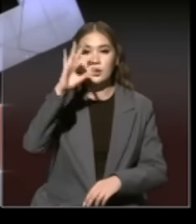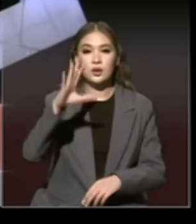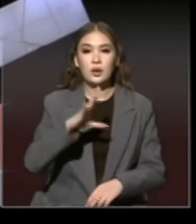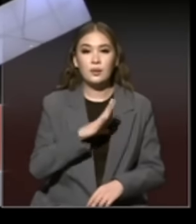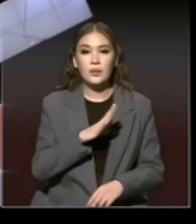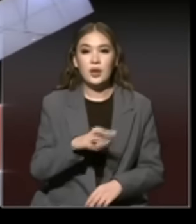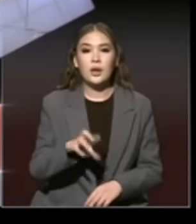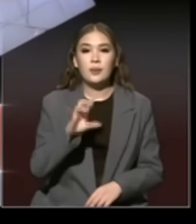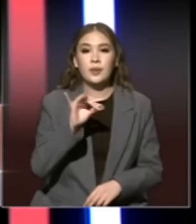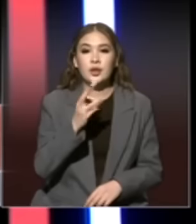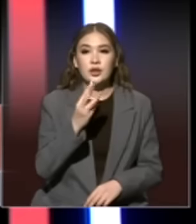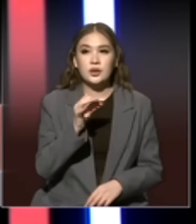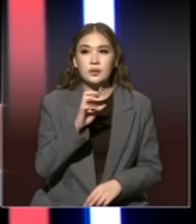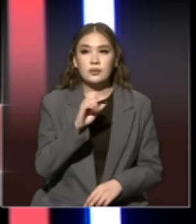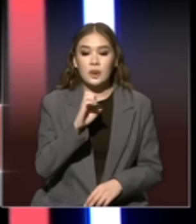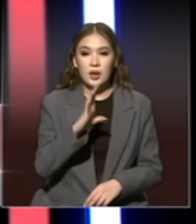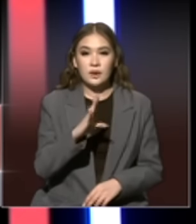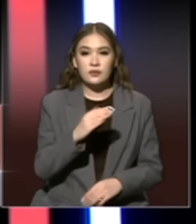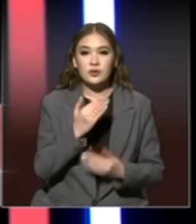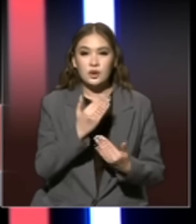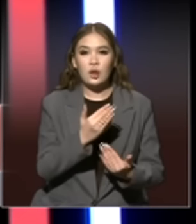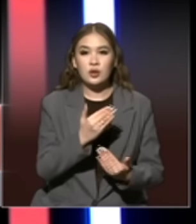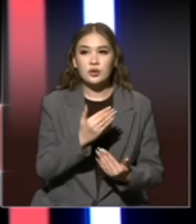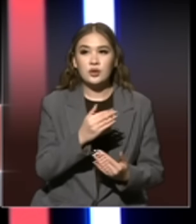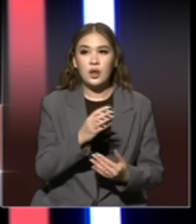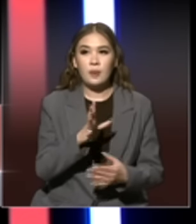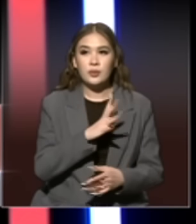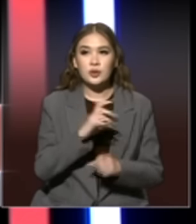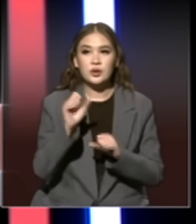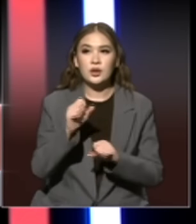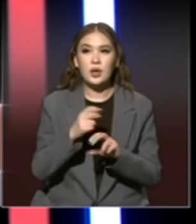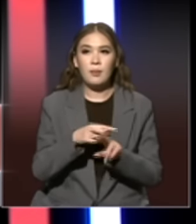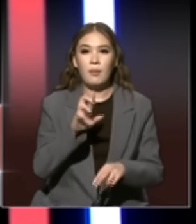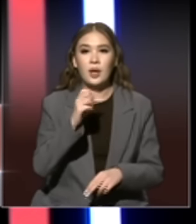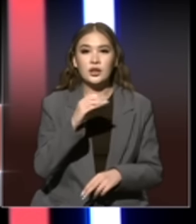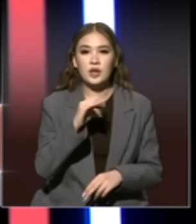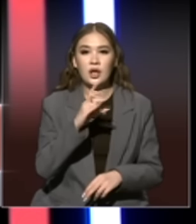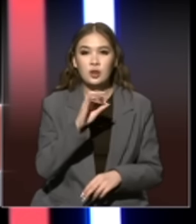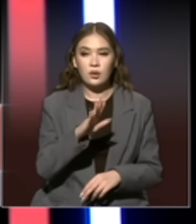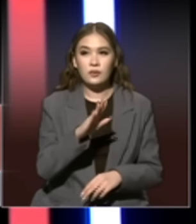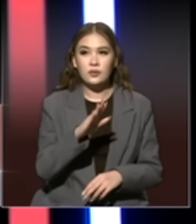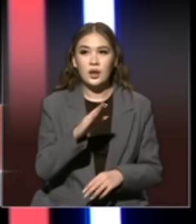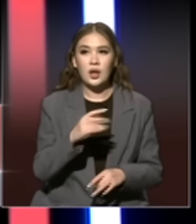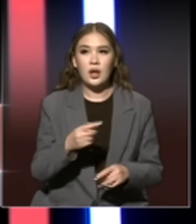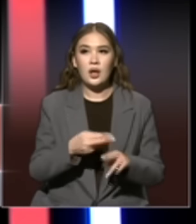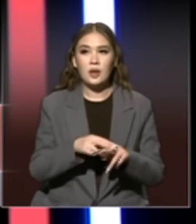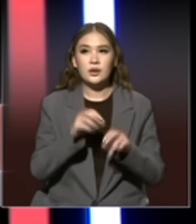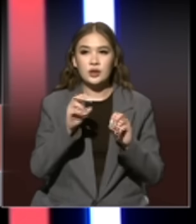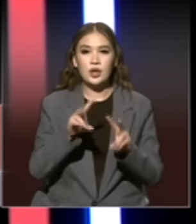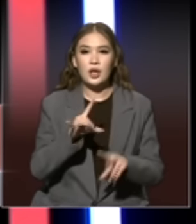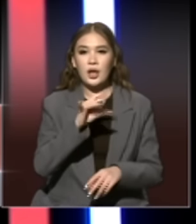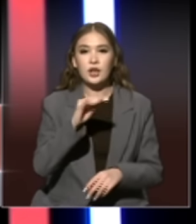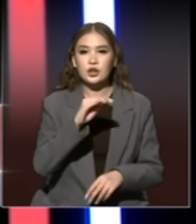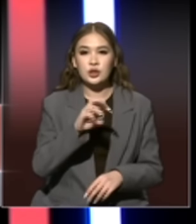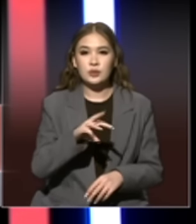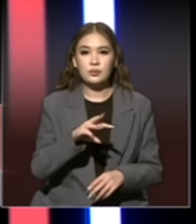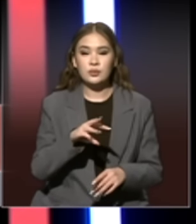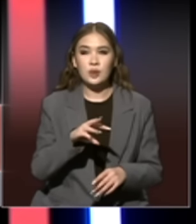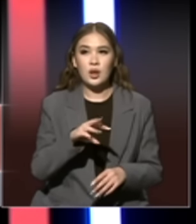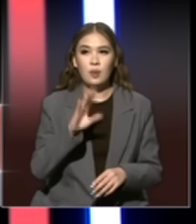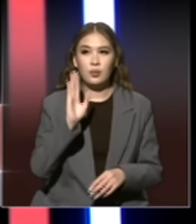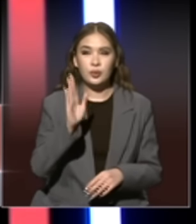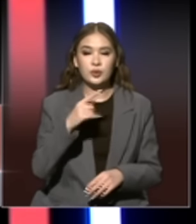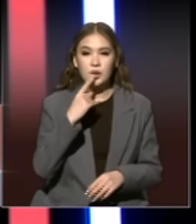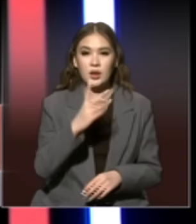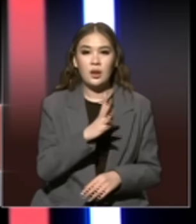Бишімбаевты максималды қауіпсіз режимде, ал Байжанов орташа қауіпсіздік режимінде жазасын өтейтінін айтты. Осындай